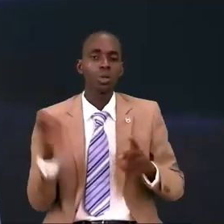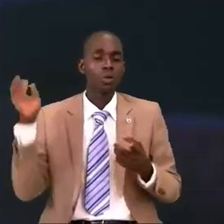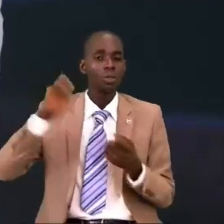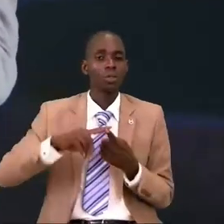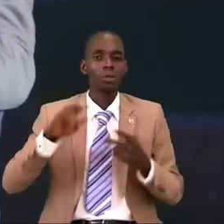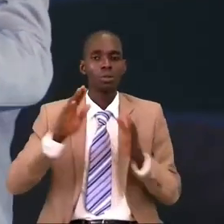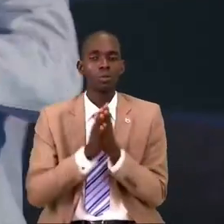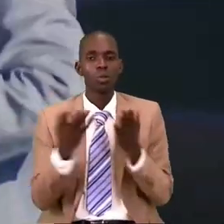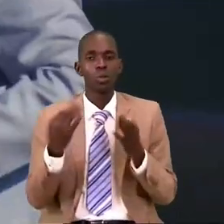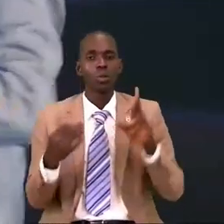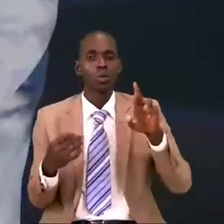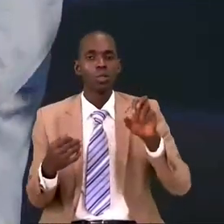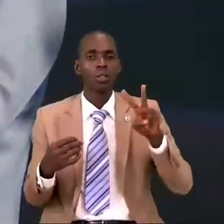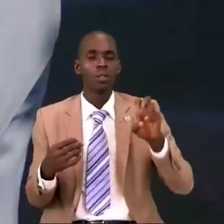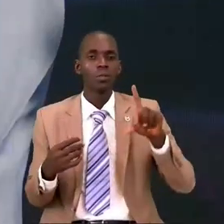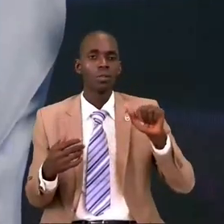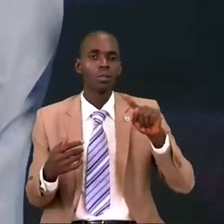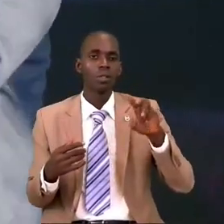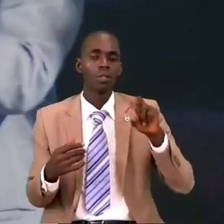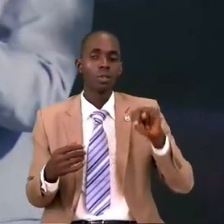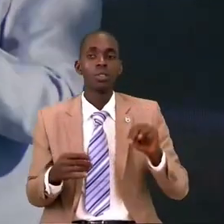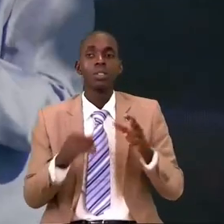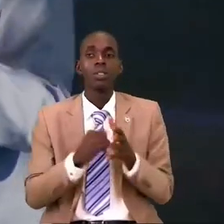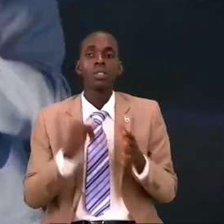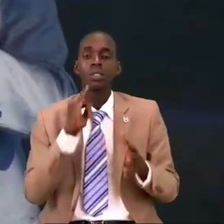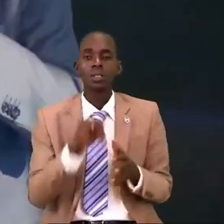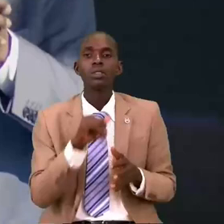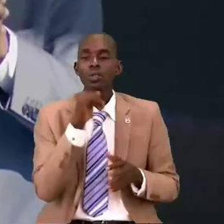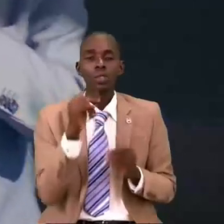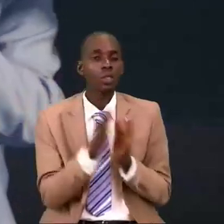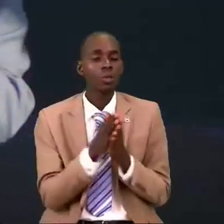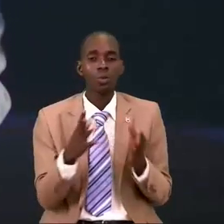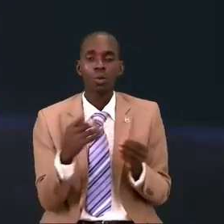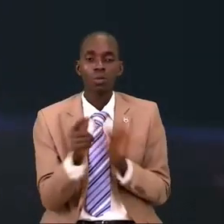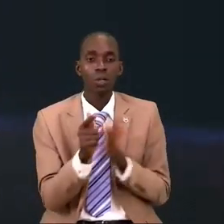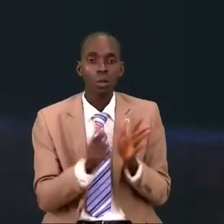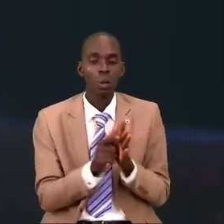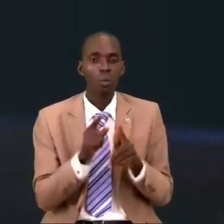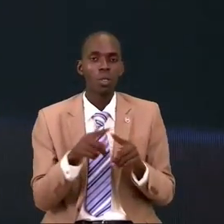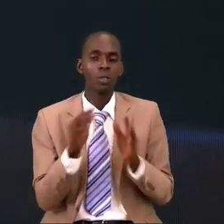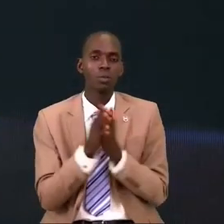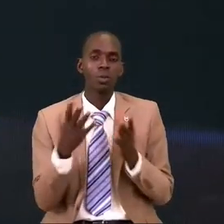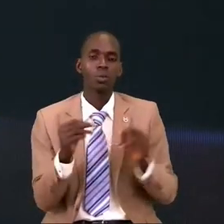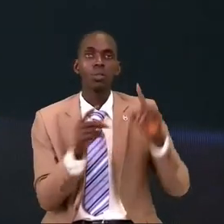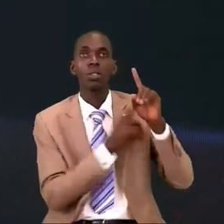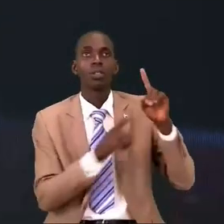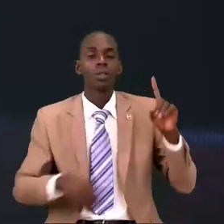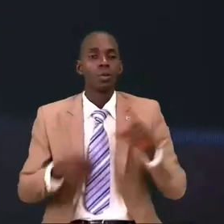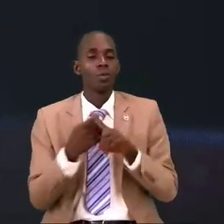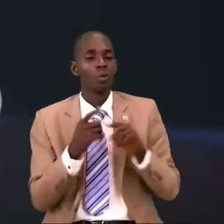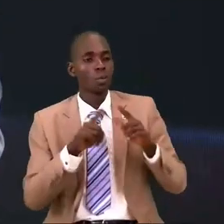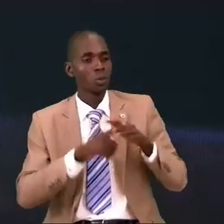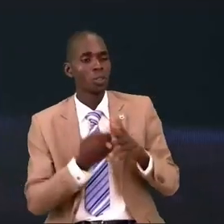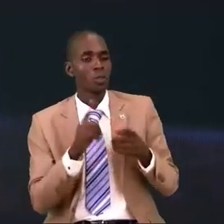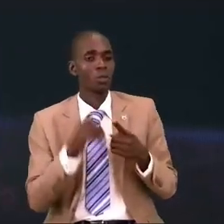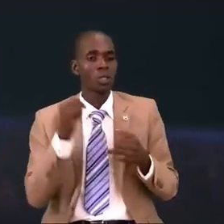livre du Seigneur. De Genèse à Apocalypse, tout nous a été donné maintenant. Et la main dont nous comprenons